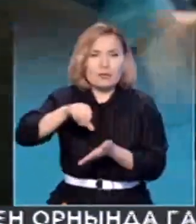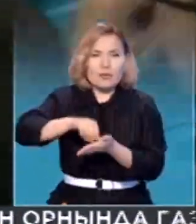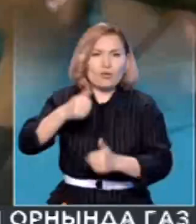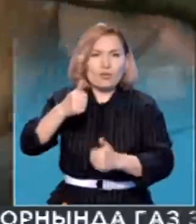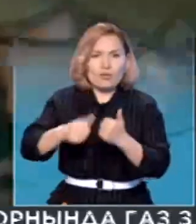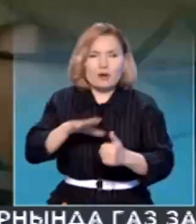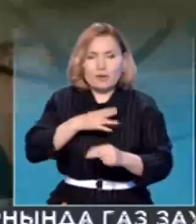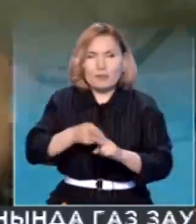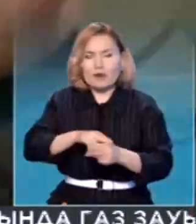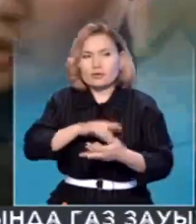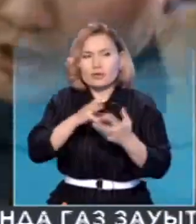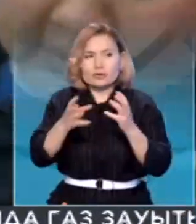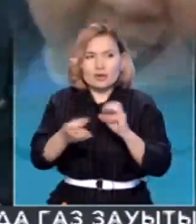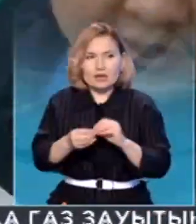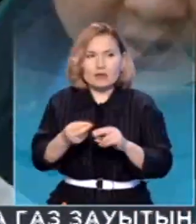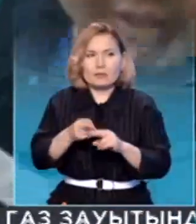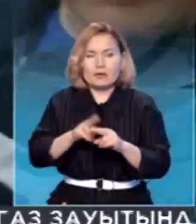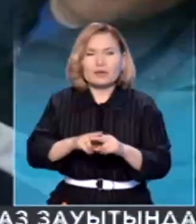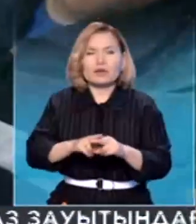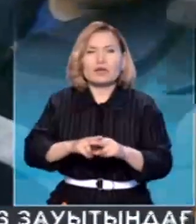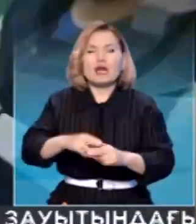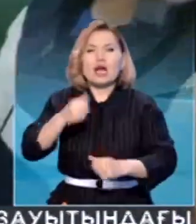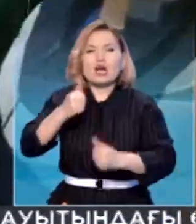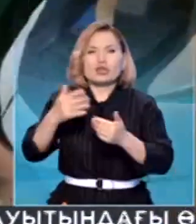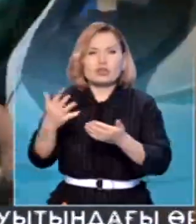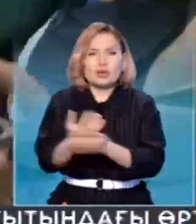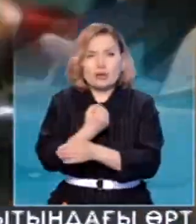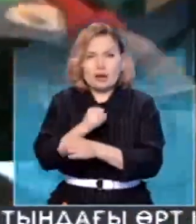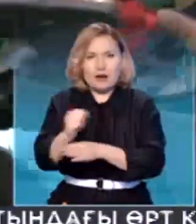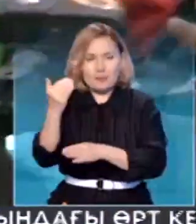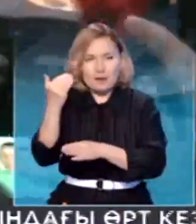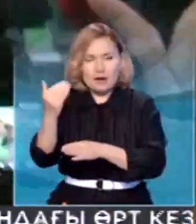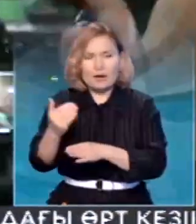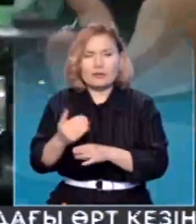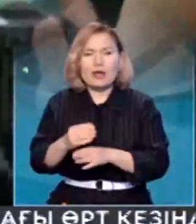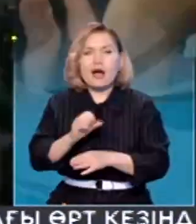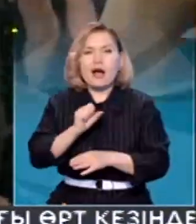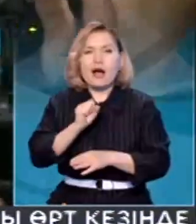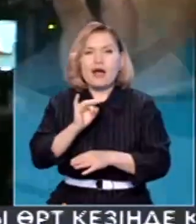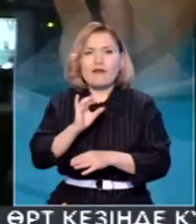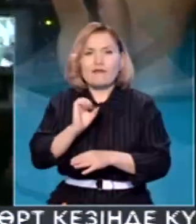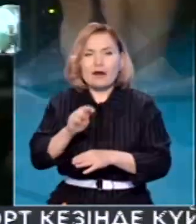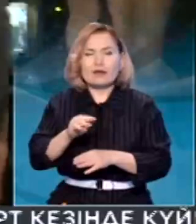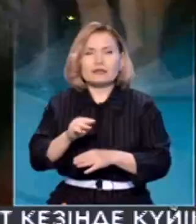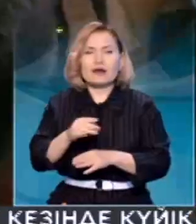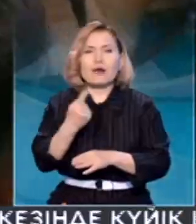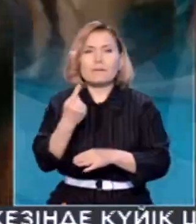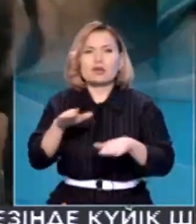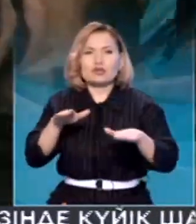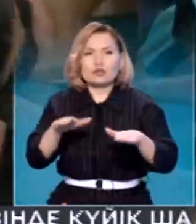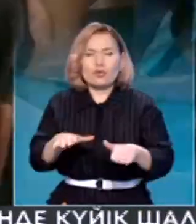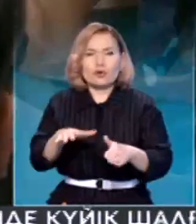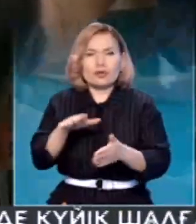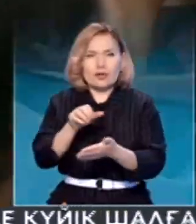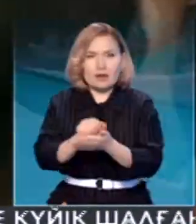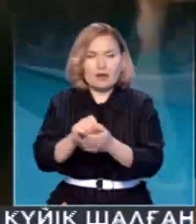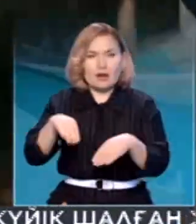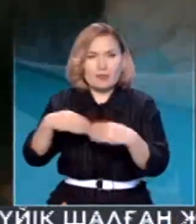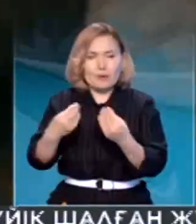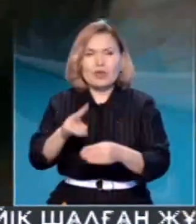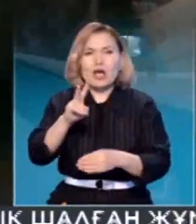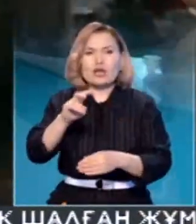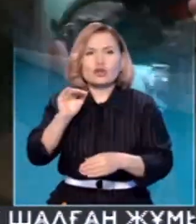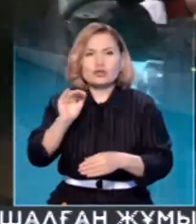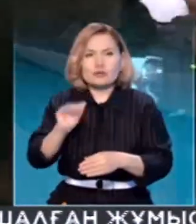Сонымен бірге осы жалпы біріншілік жеңімпаздарына Айбат ұйымы тарапынан бірінші орындарға 200 мың